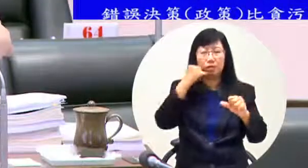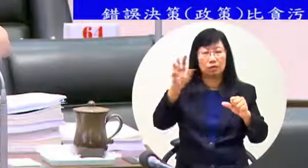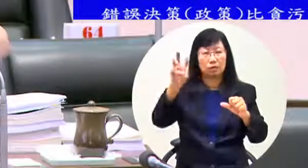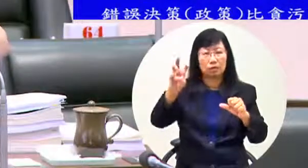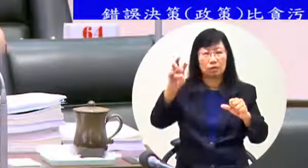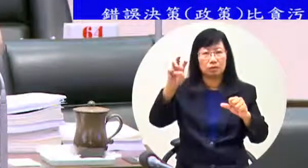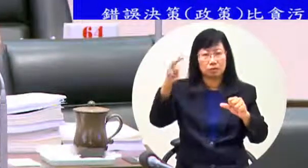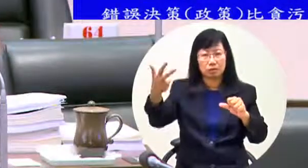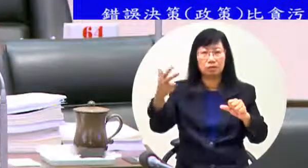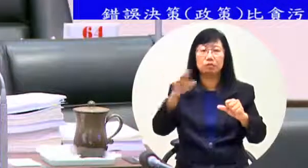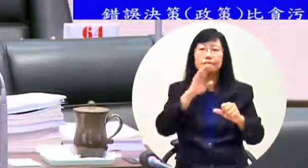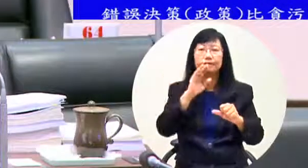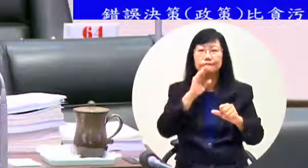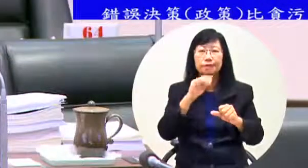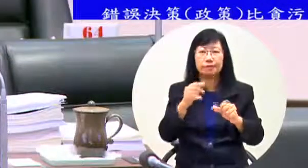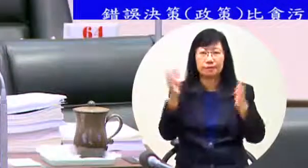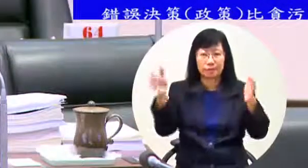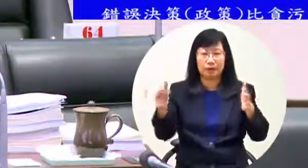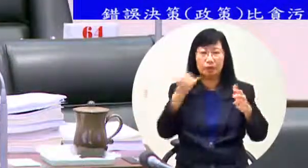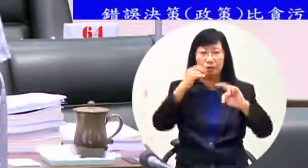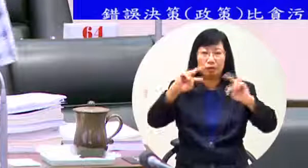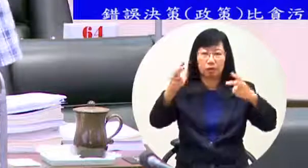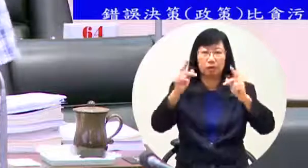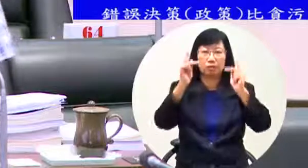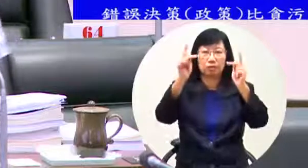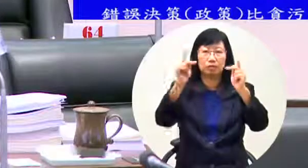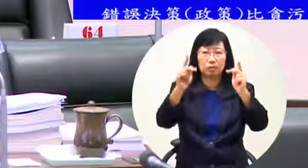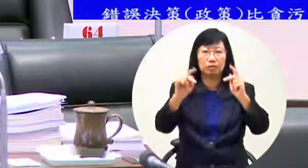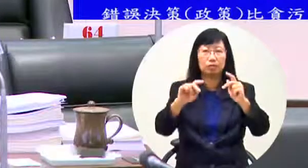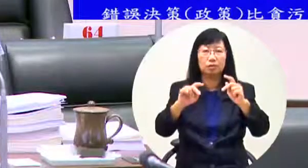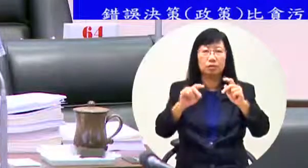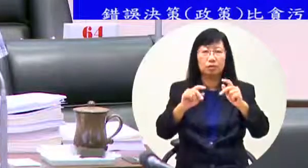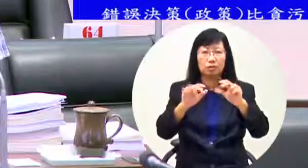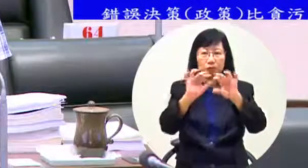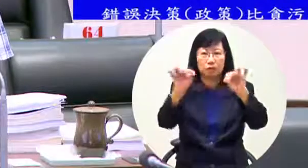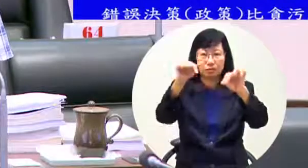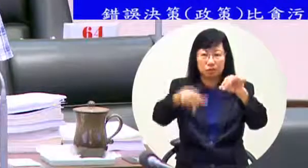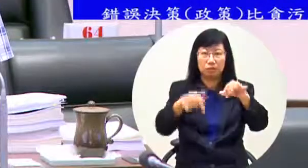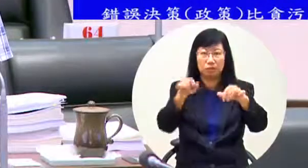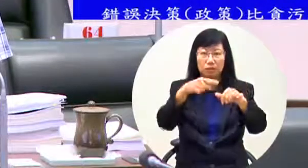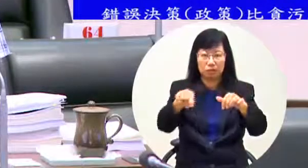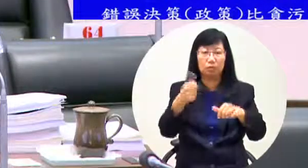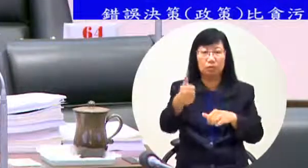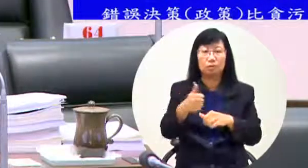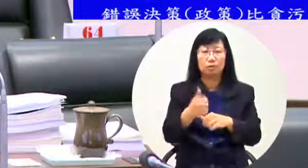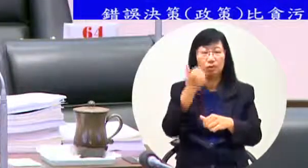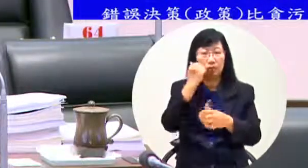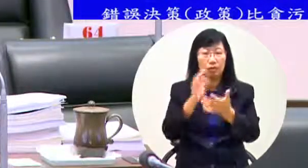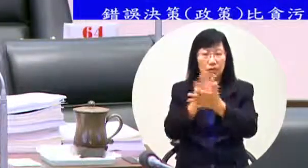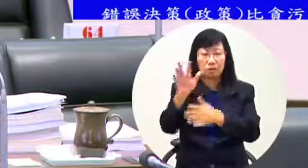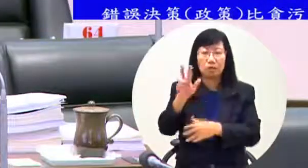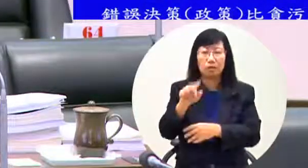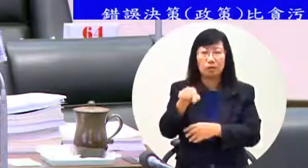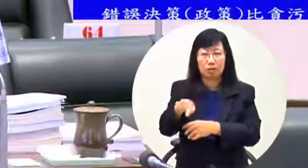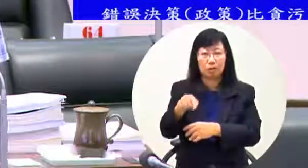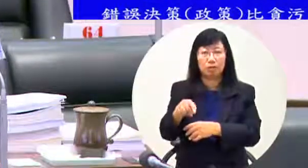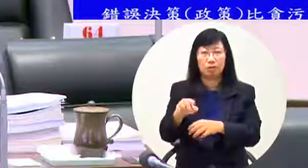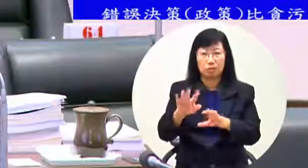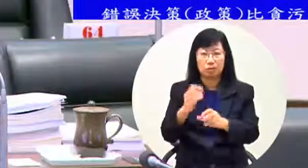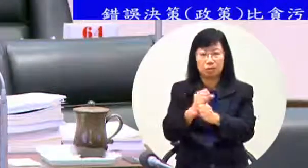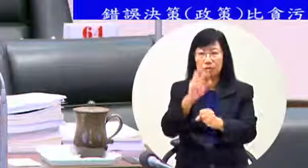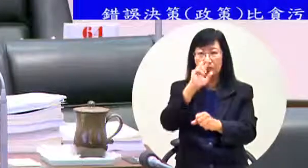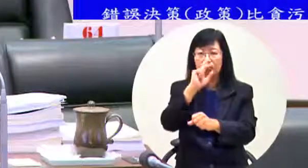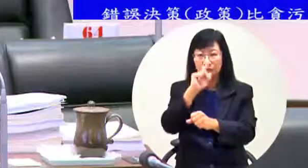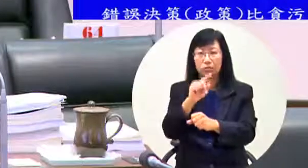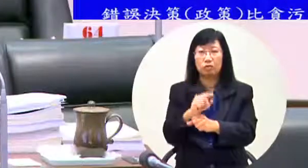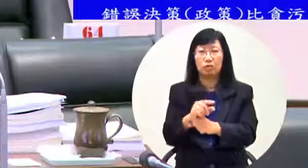运化、地下化，这个是给你建议，不然以后错误的决策真的会比贪污还严重。希望好